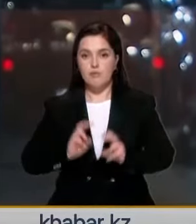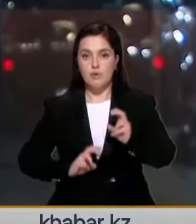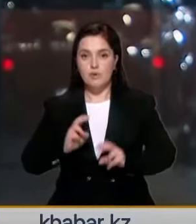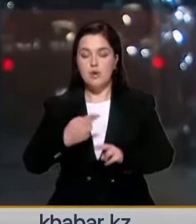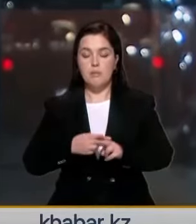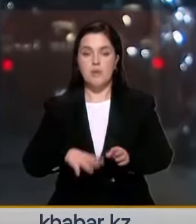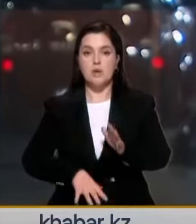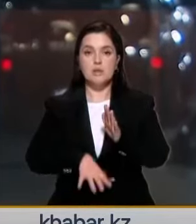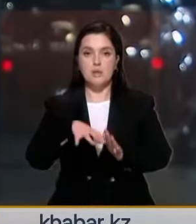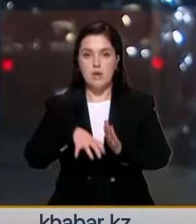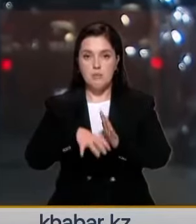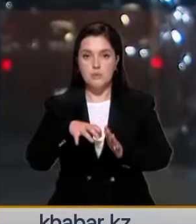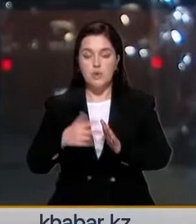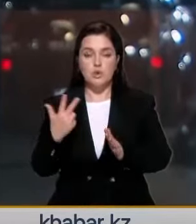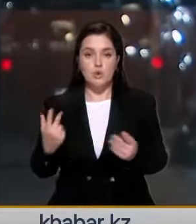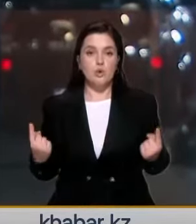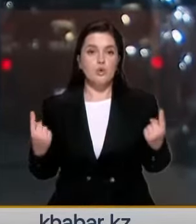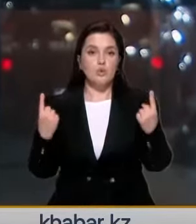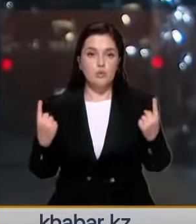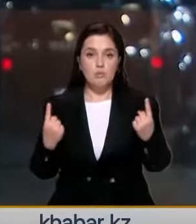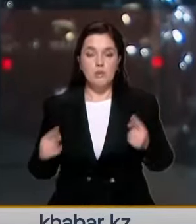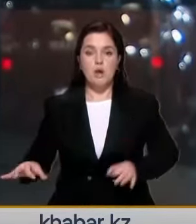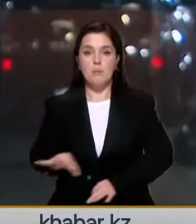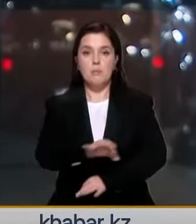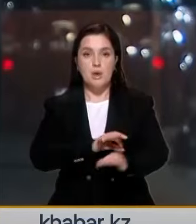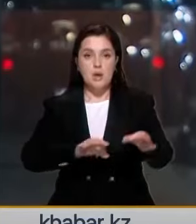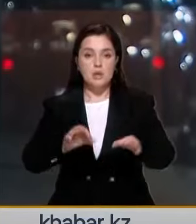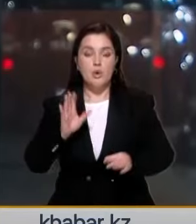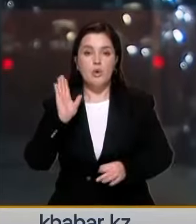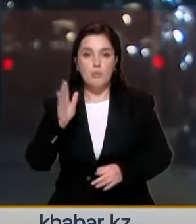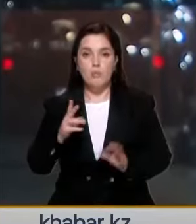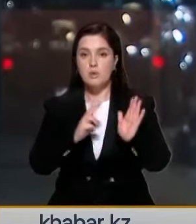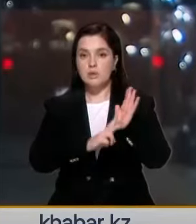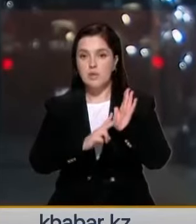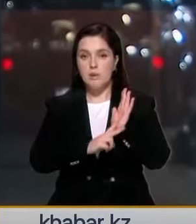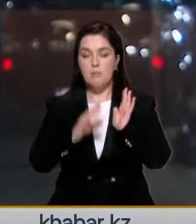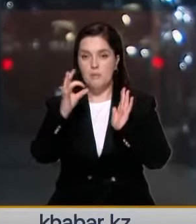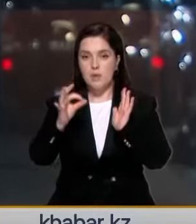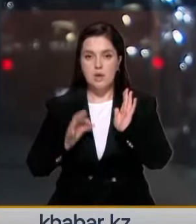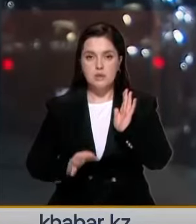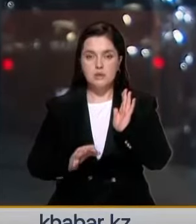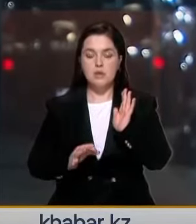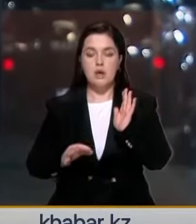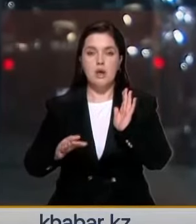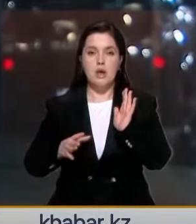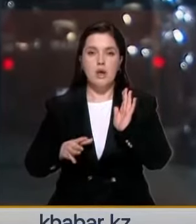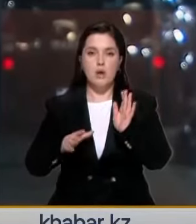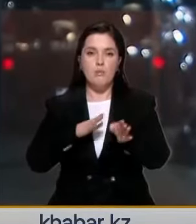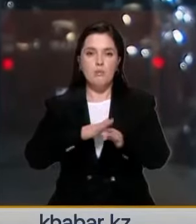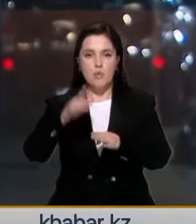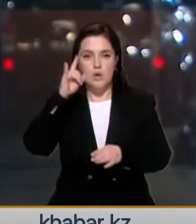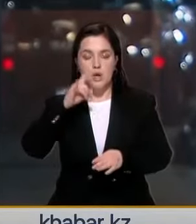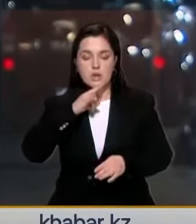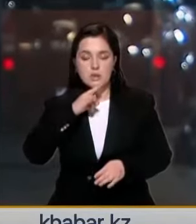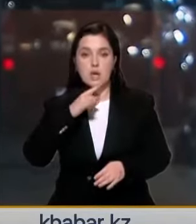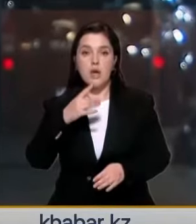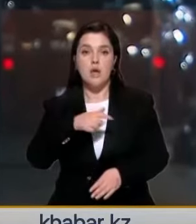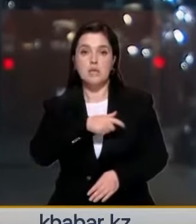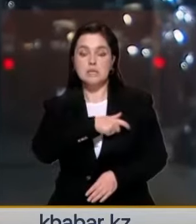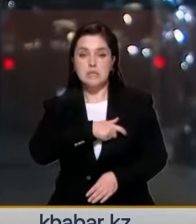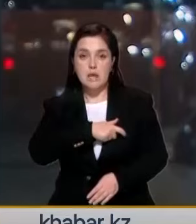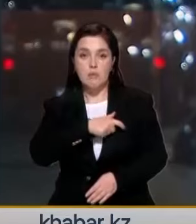добыча нефти на трёх крупных проектах будет составлять 70% от всей выработки в стране по словам депутатов акцент